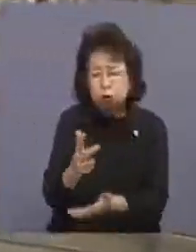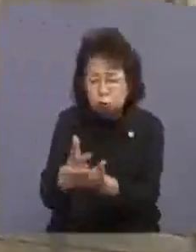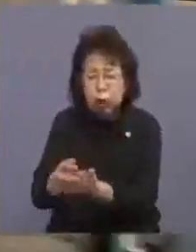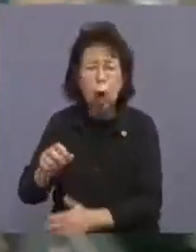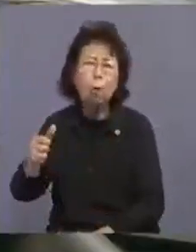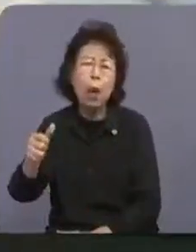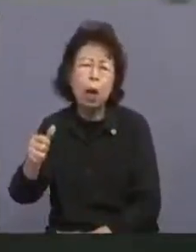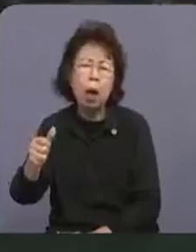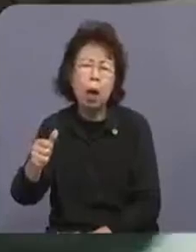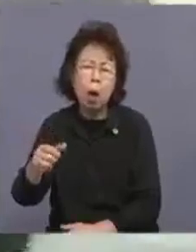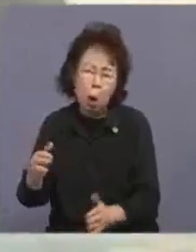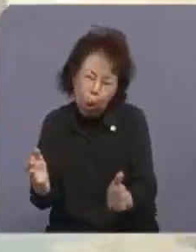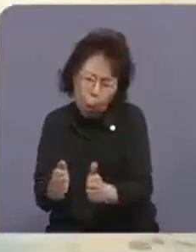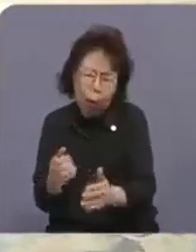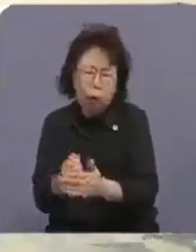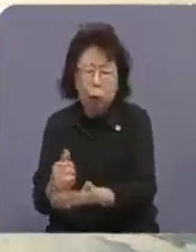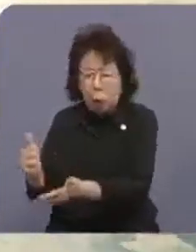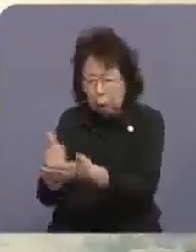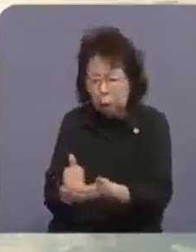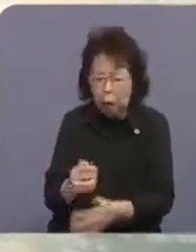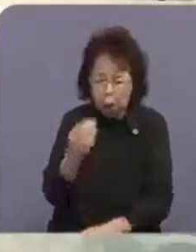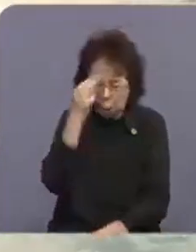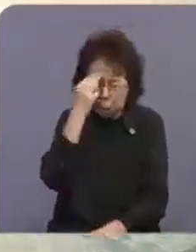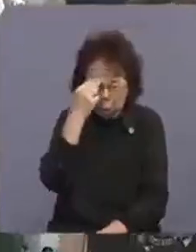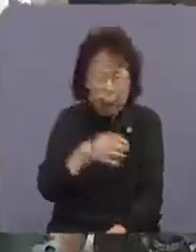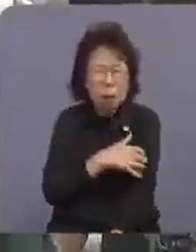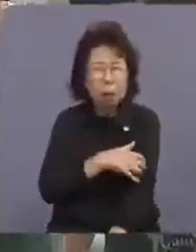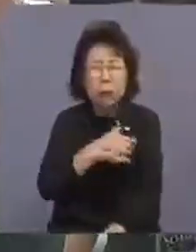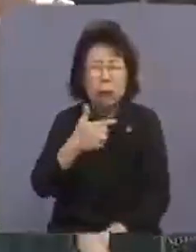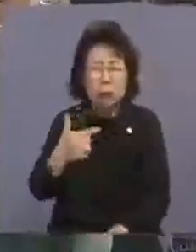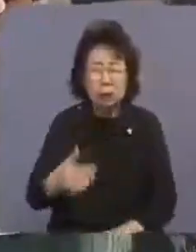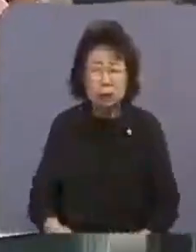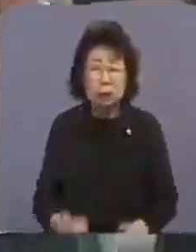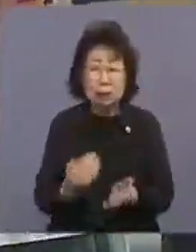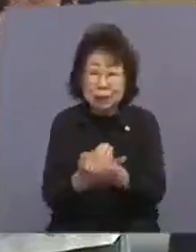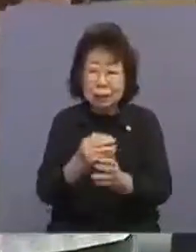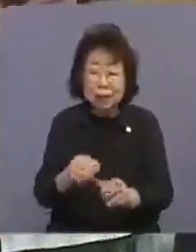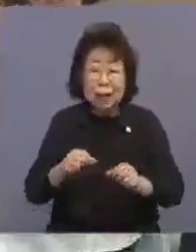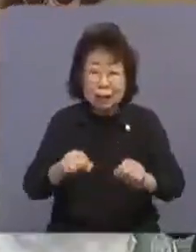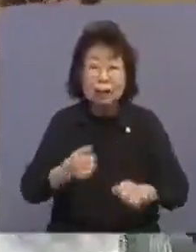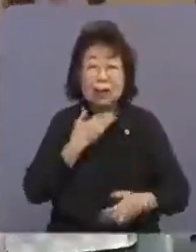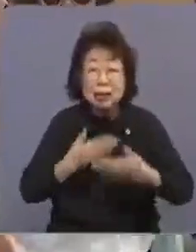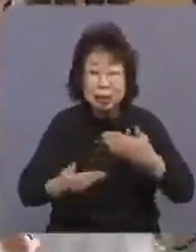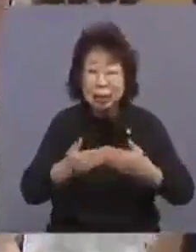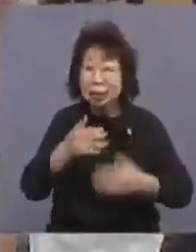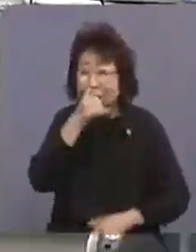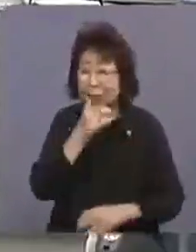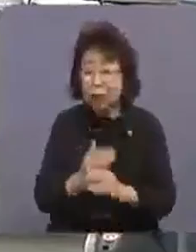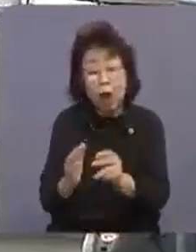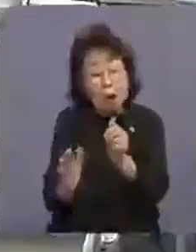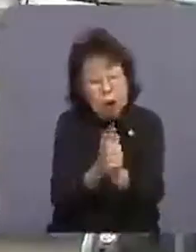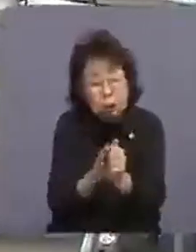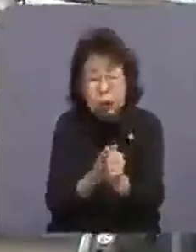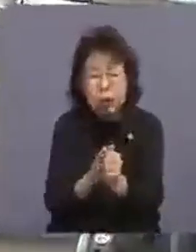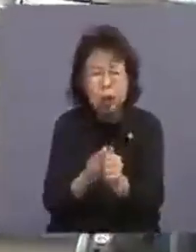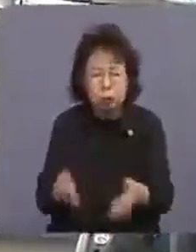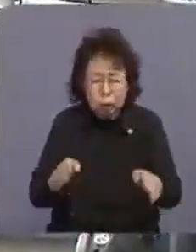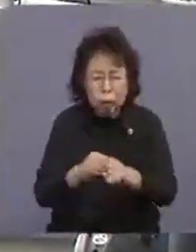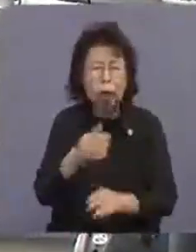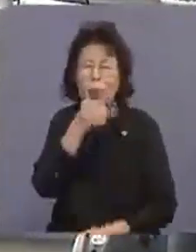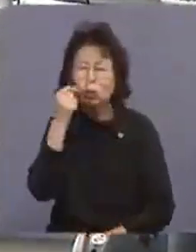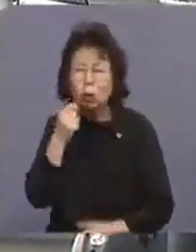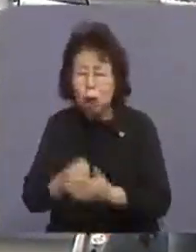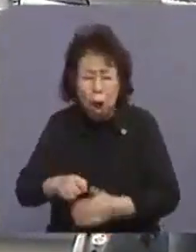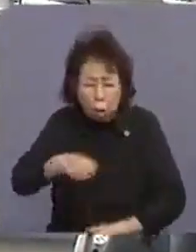500면 뿐이라 방문객들의 불편이 큽니다 또 요트 승선 체험만 이루어질뿐 서비스 시설이 부족해 별다른